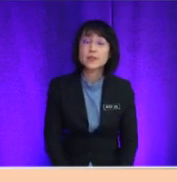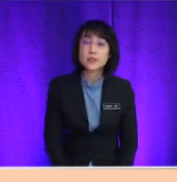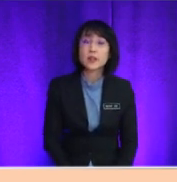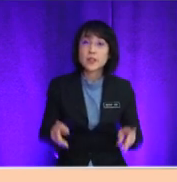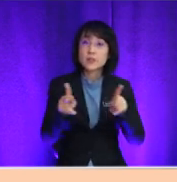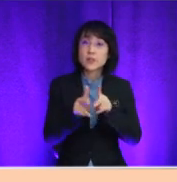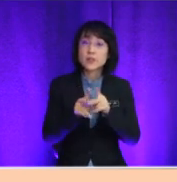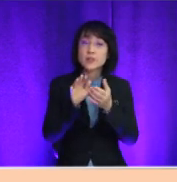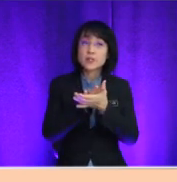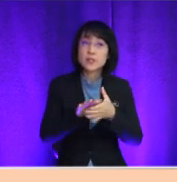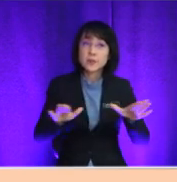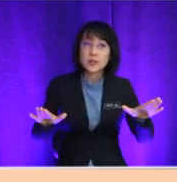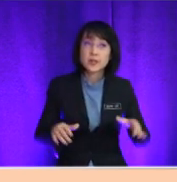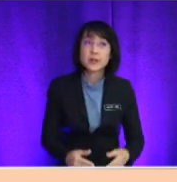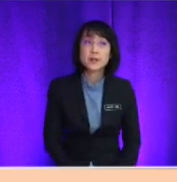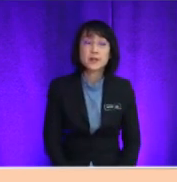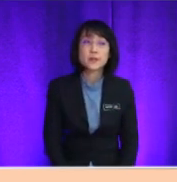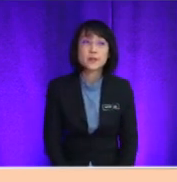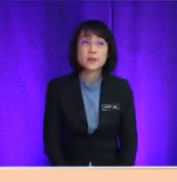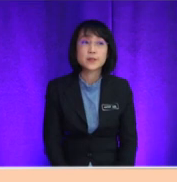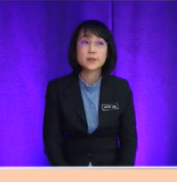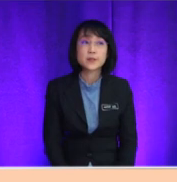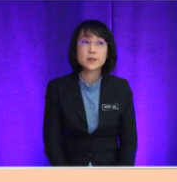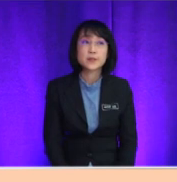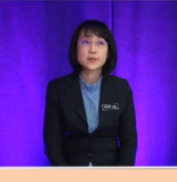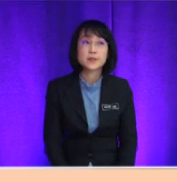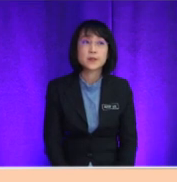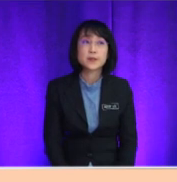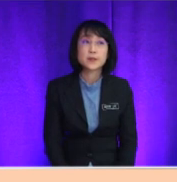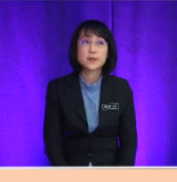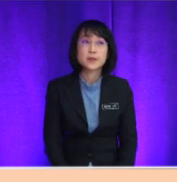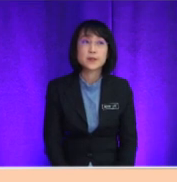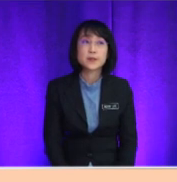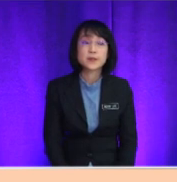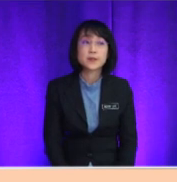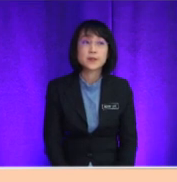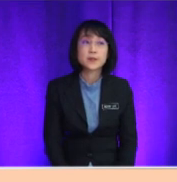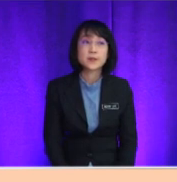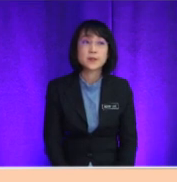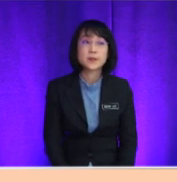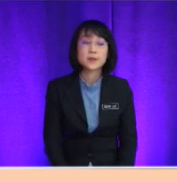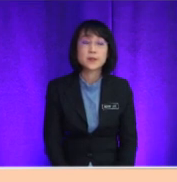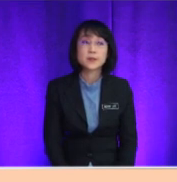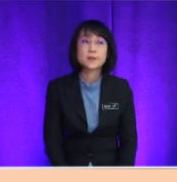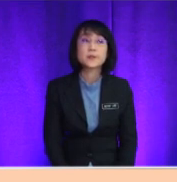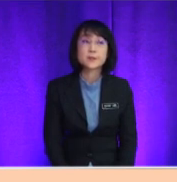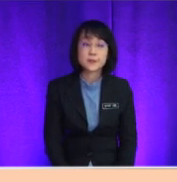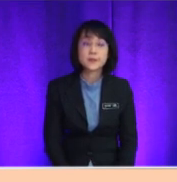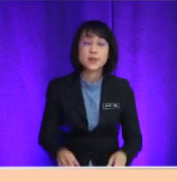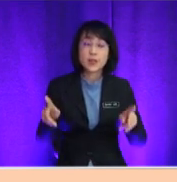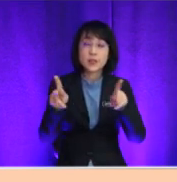shoes kasuk keselamatan nih kasus ini memang sepatutnya dipakai oleh tukang